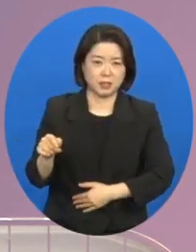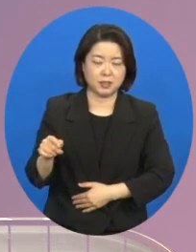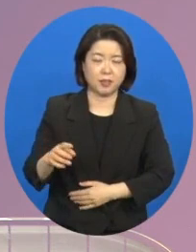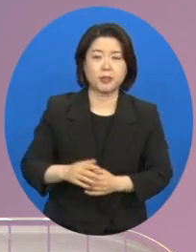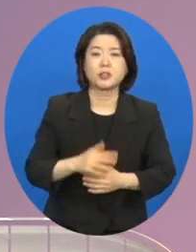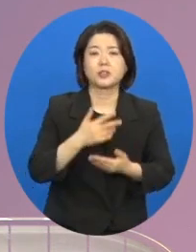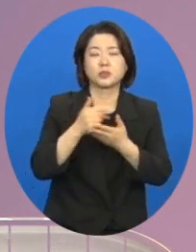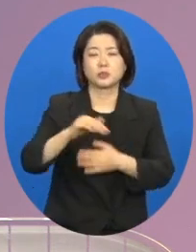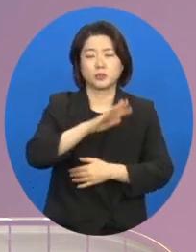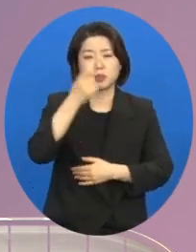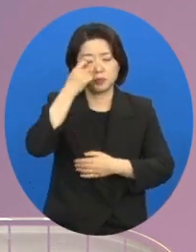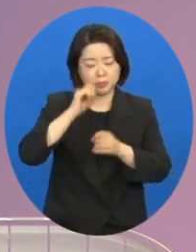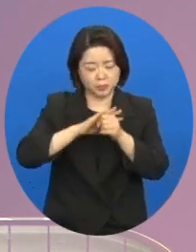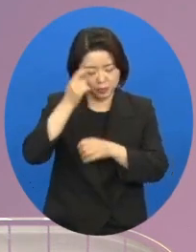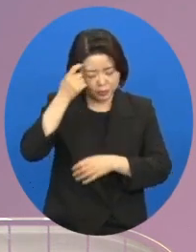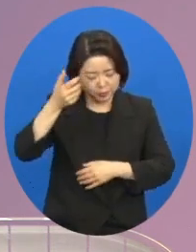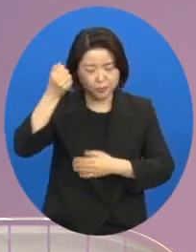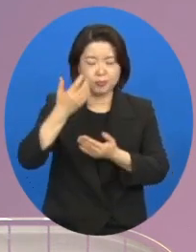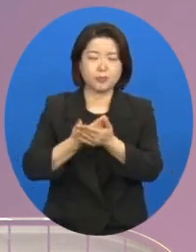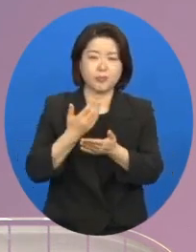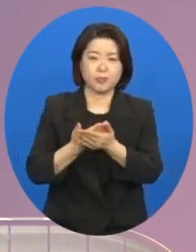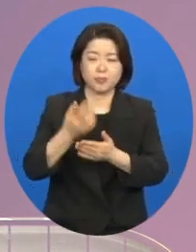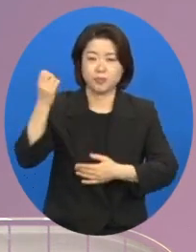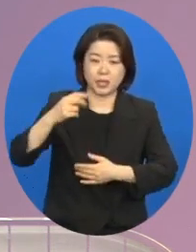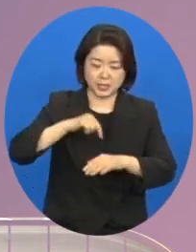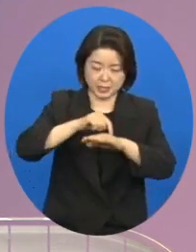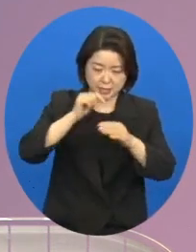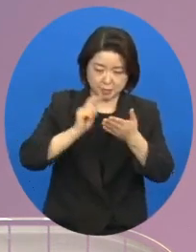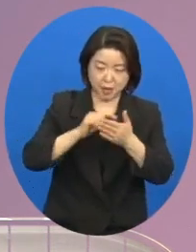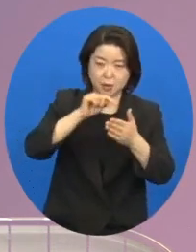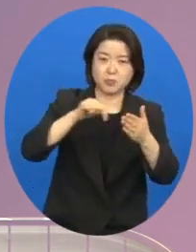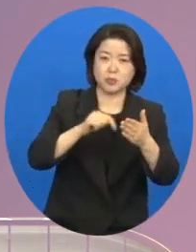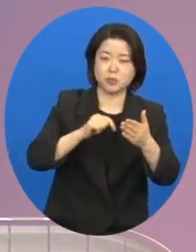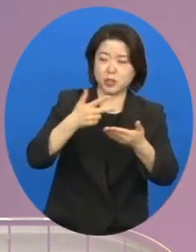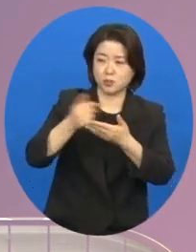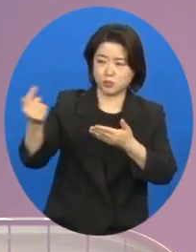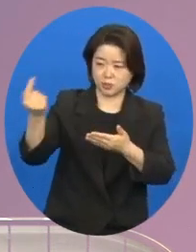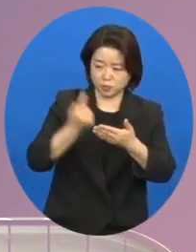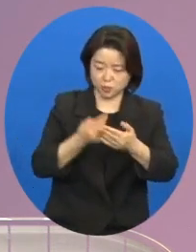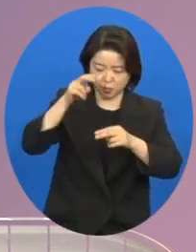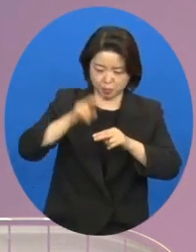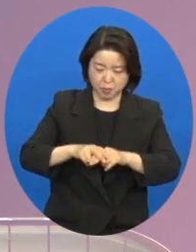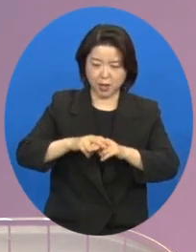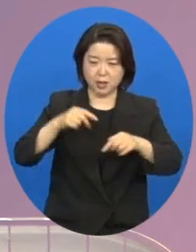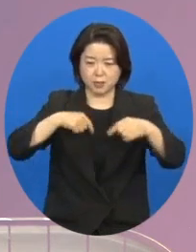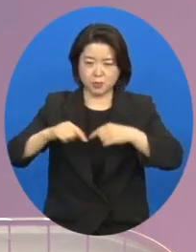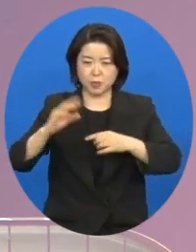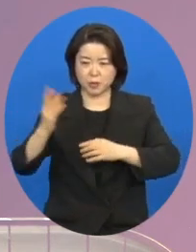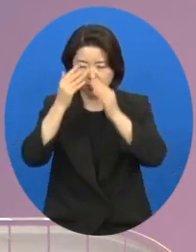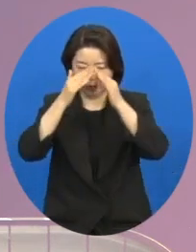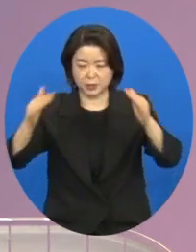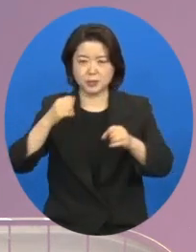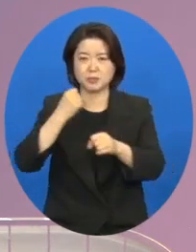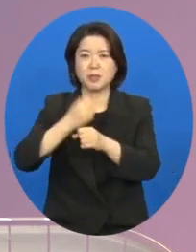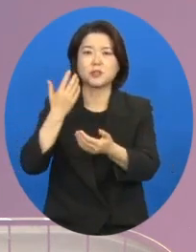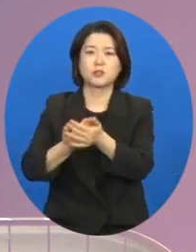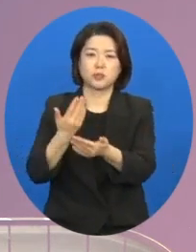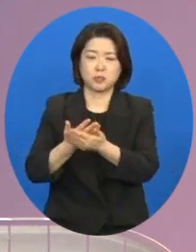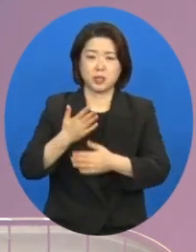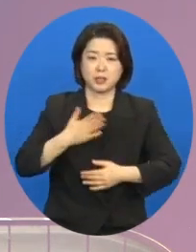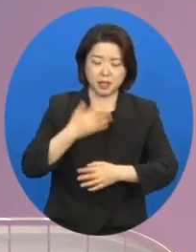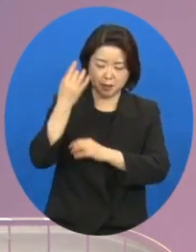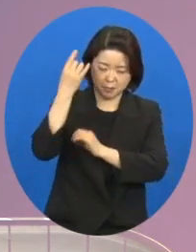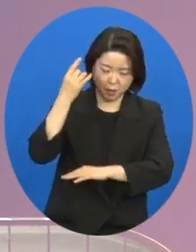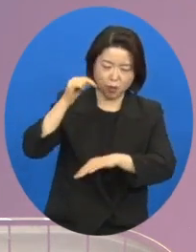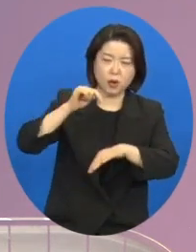우리를 불쌍히 여겨주십시오. 다시 내 마음에 주님 좌정하여 주셔서 성전 삼아 주옵소서. 내 마음은 본래